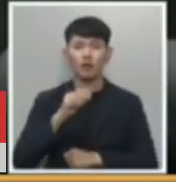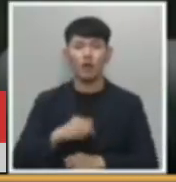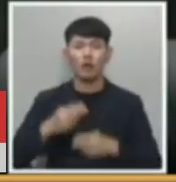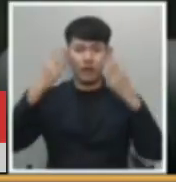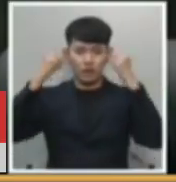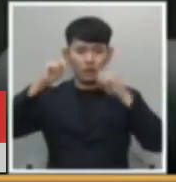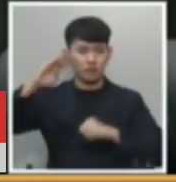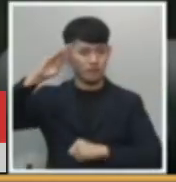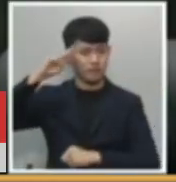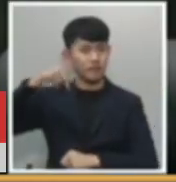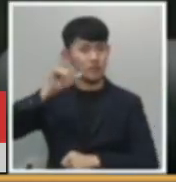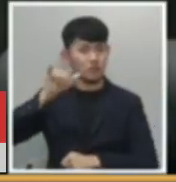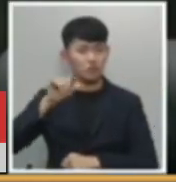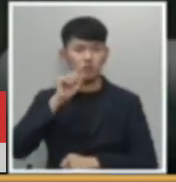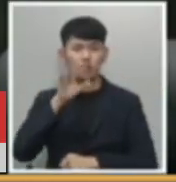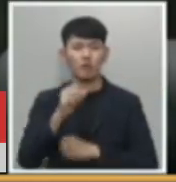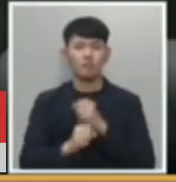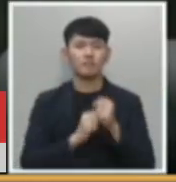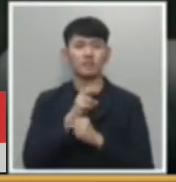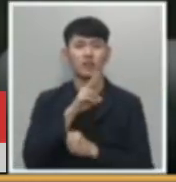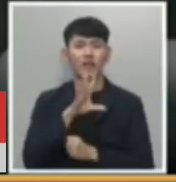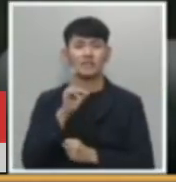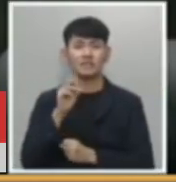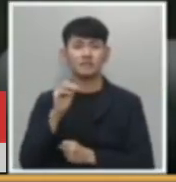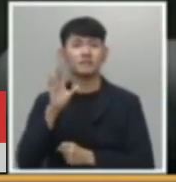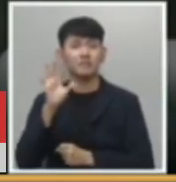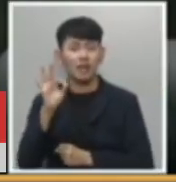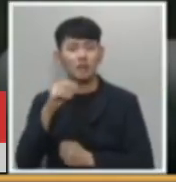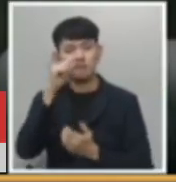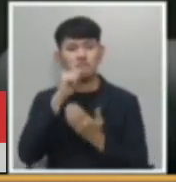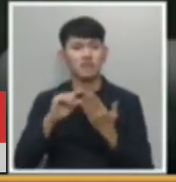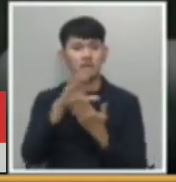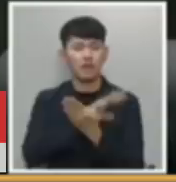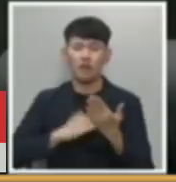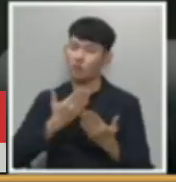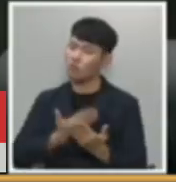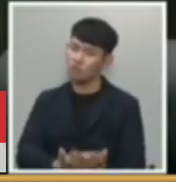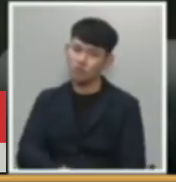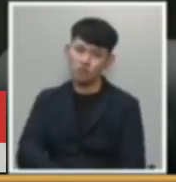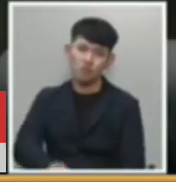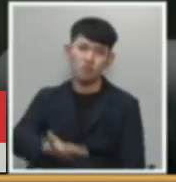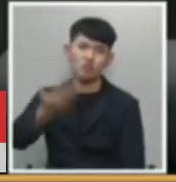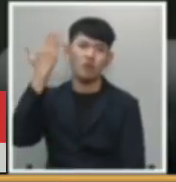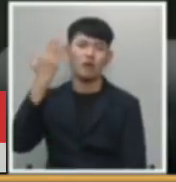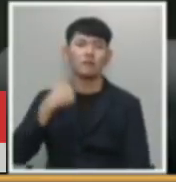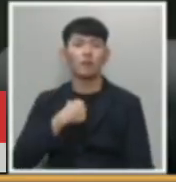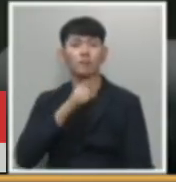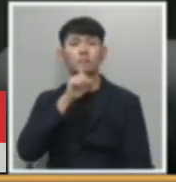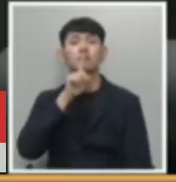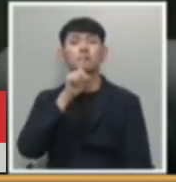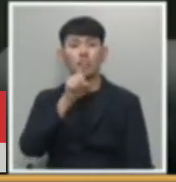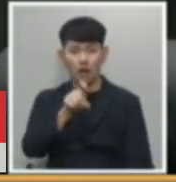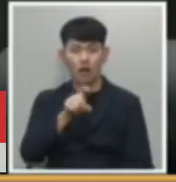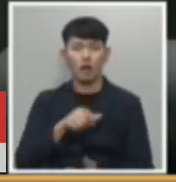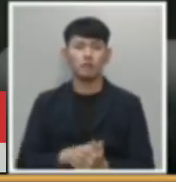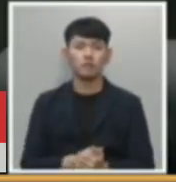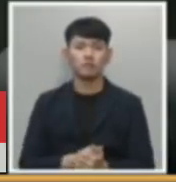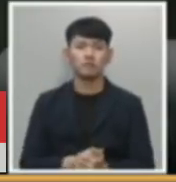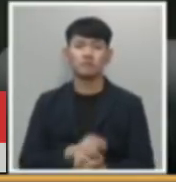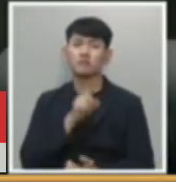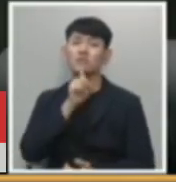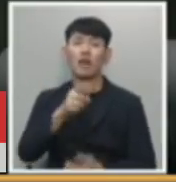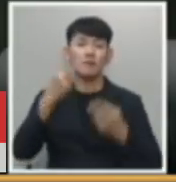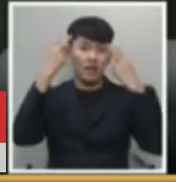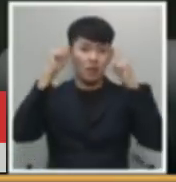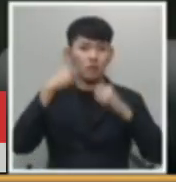บอกว่าในปี2579เนี่ยประเทศไทยจะเป็นประเทศที่รวย คำถามของผมเนี่ยนะครับถึงท่านนายกรัฐมนตรี